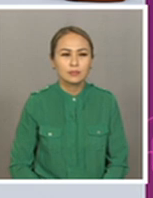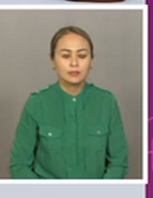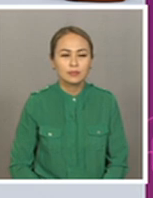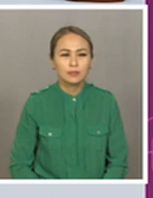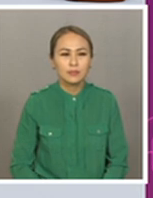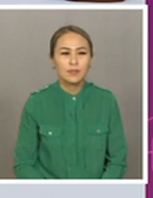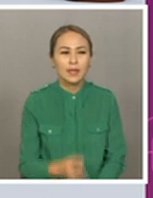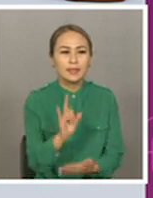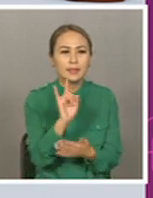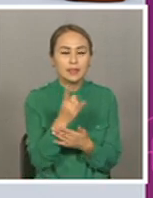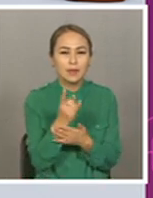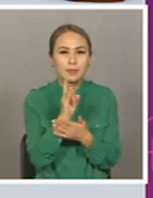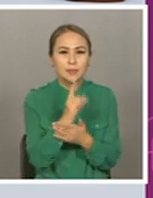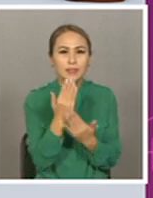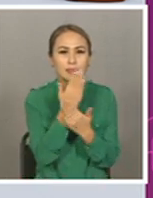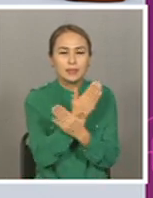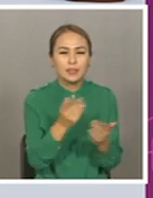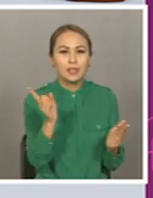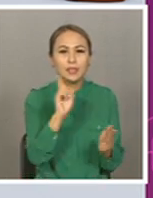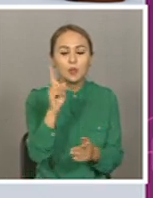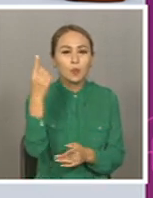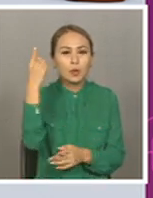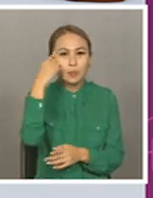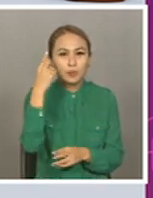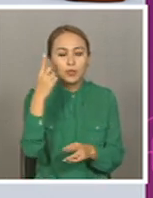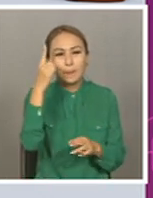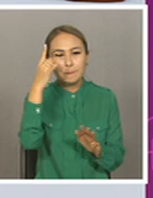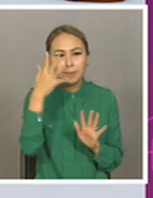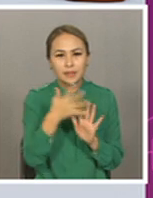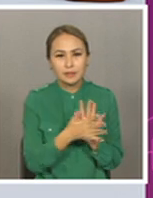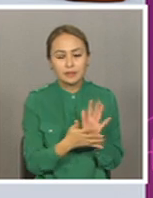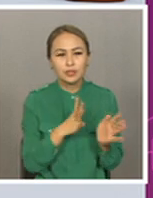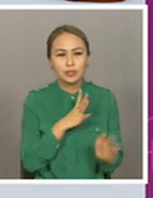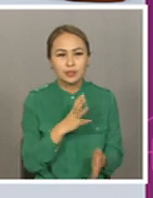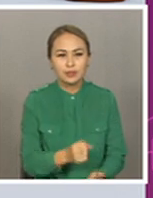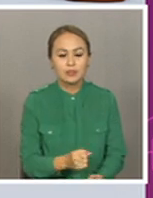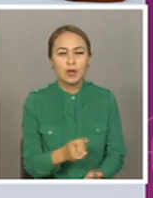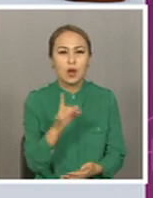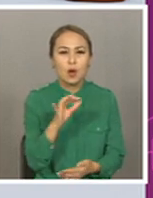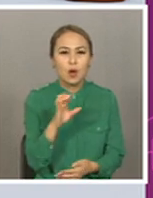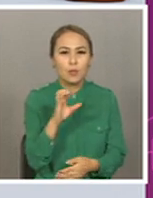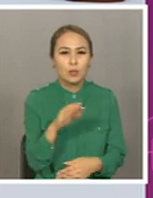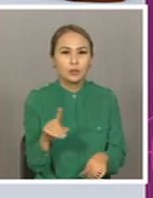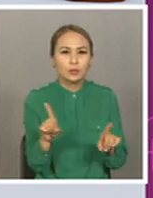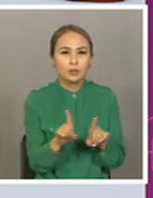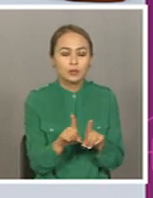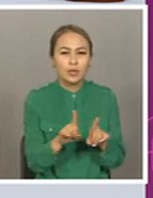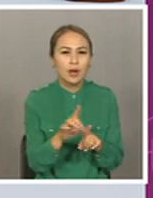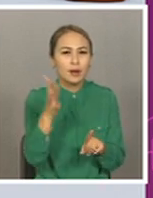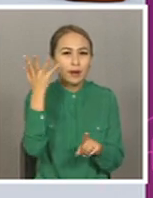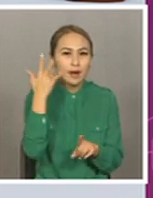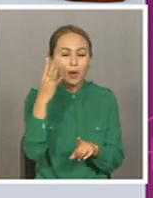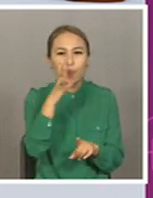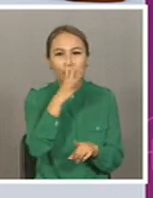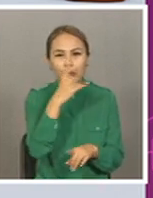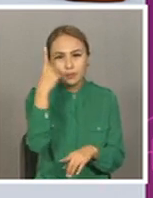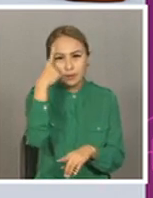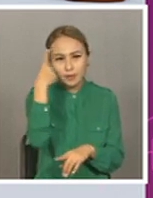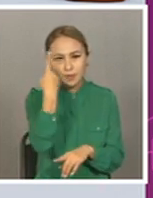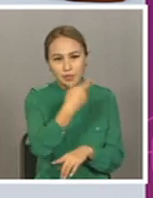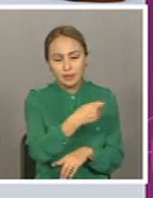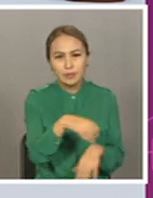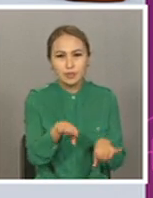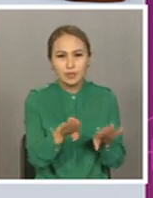Сәби, сенің не ойлап тұрғаныңды білетін сияқтымын. Роботқа қай уақытта хабарласамыз деп тұрсың ғой.